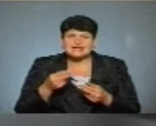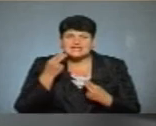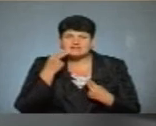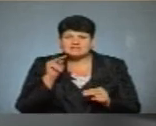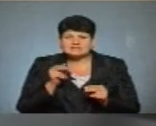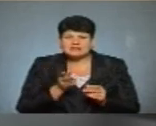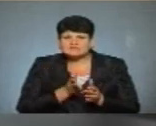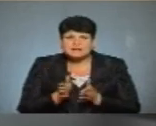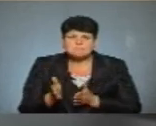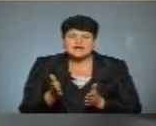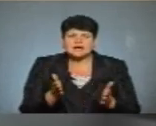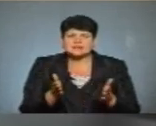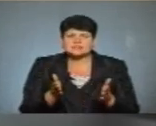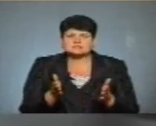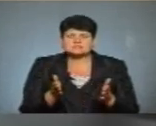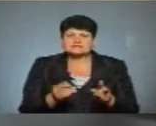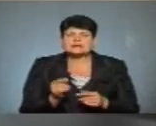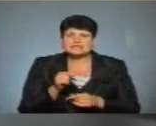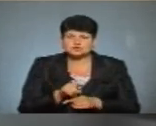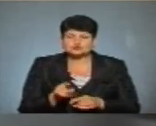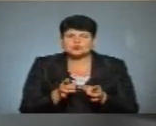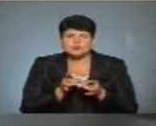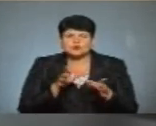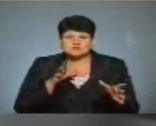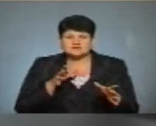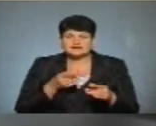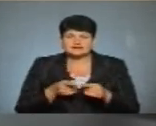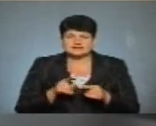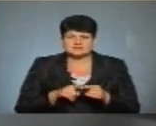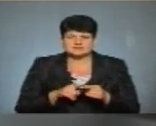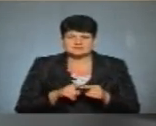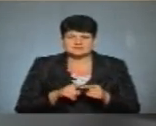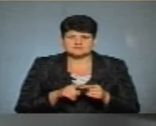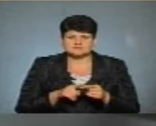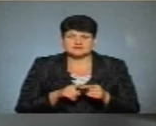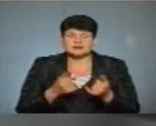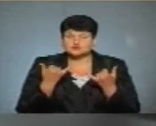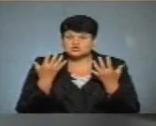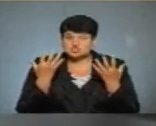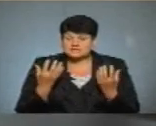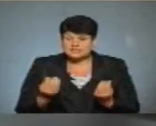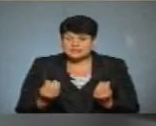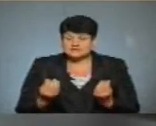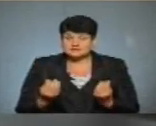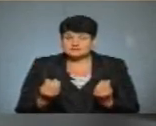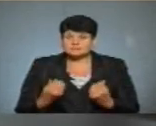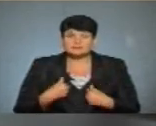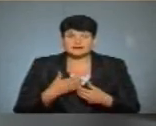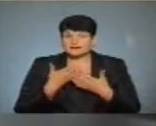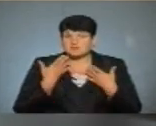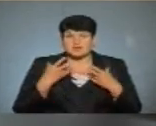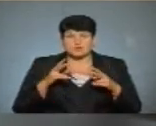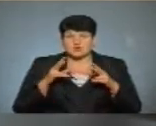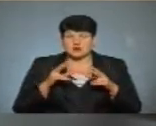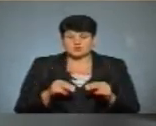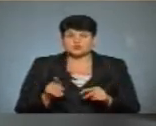ефективний механізм для того, щоб розірвати цей ланцюг? І на сьогоднішній день ми абсолютно не маємо гарантії,